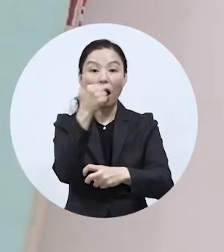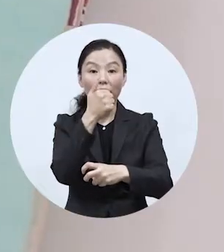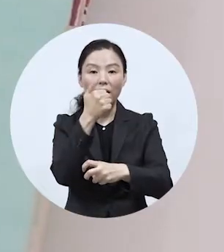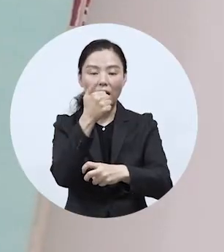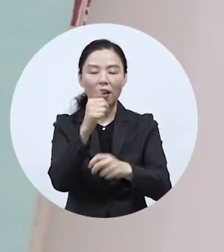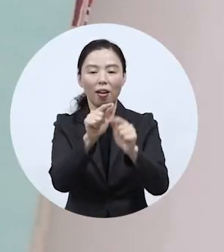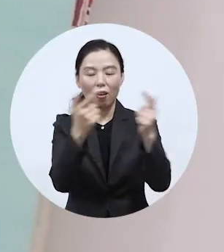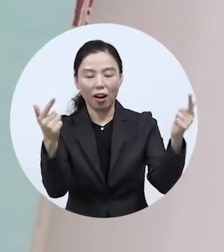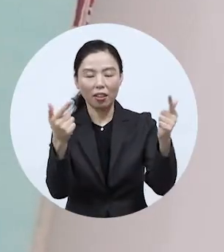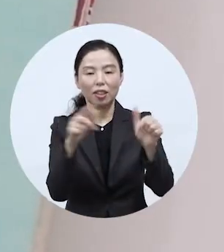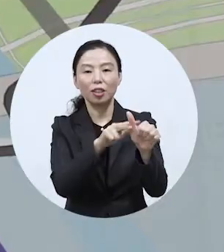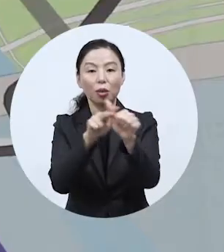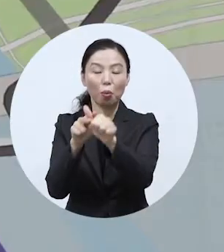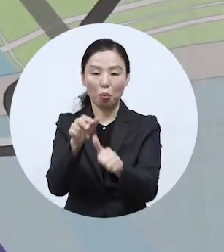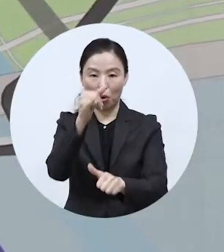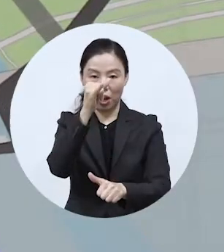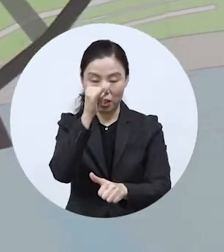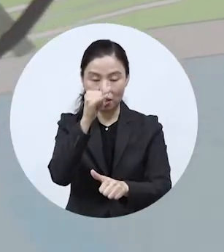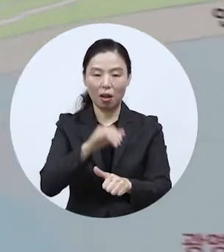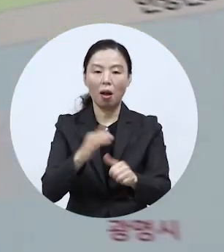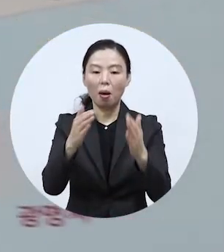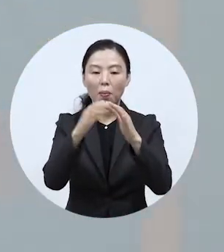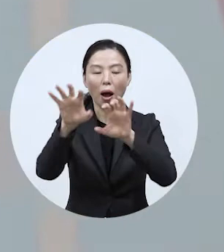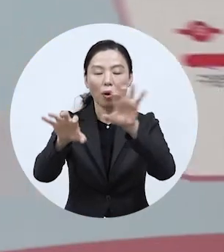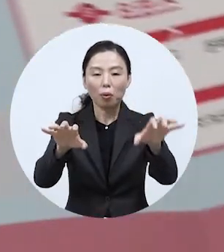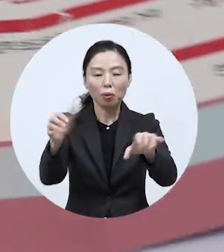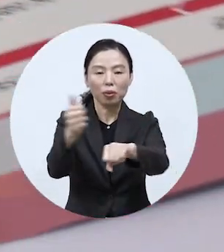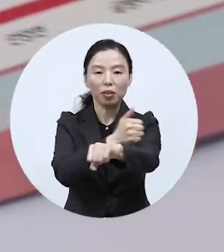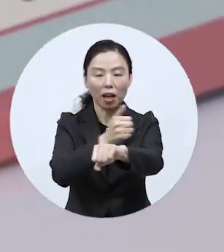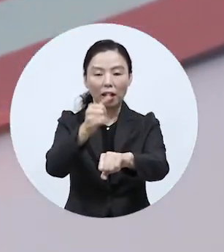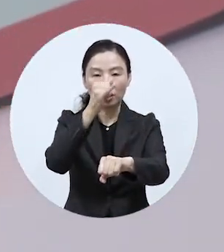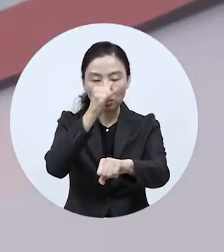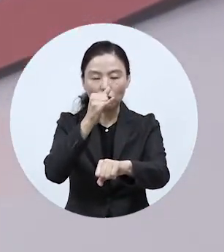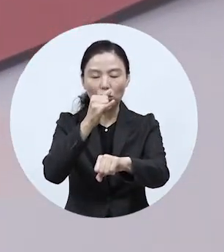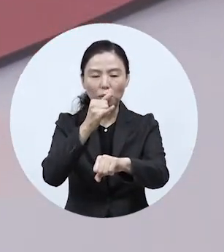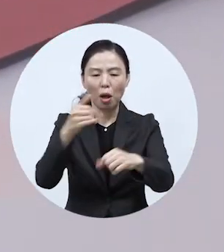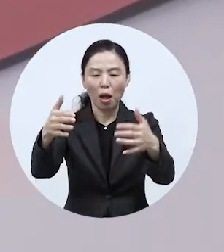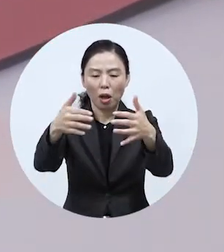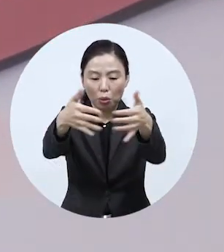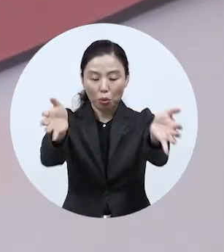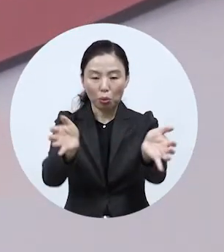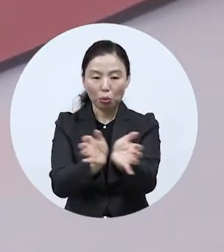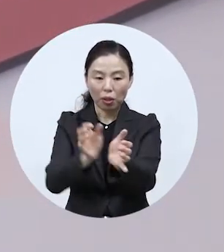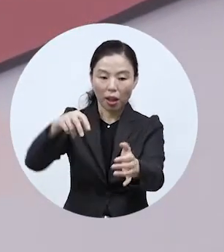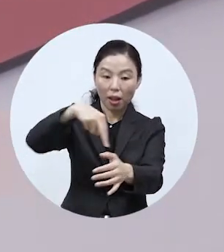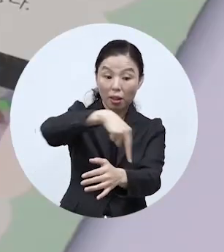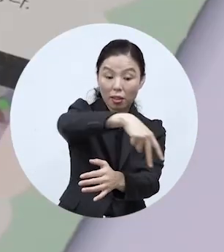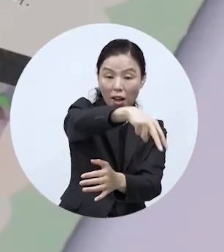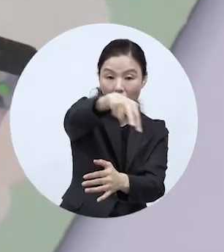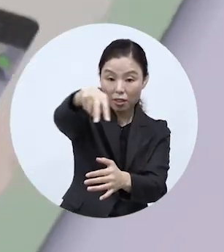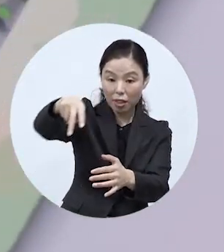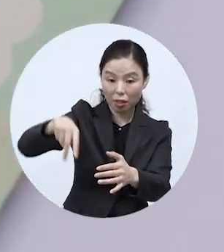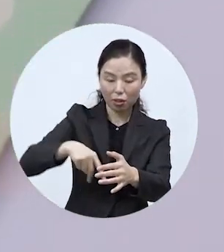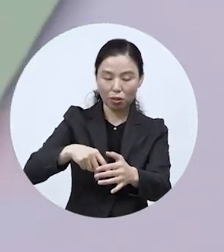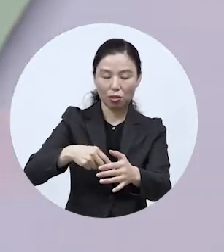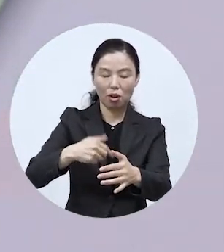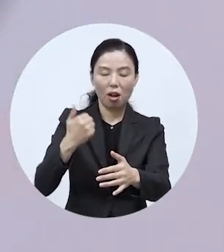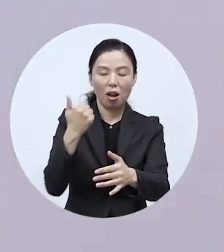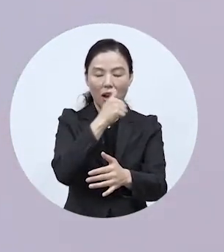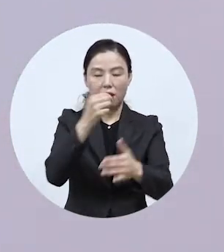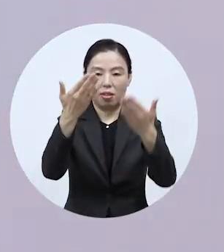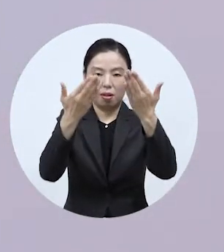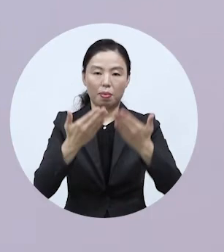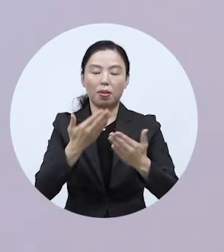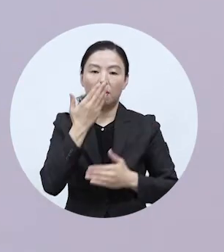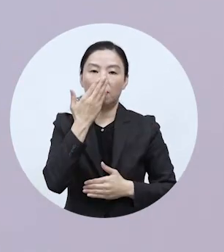정보가 담겨있습니다 또한 마을 곳곳을 둘러볼 수 있는 9일 한바퀴 추천 코스를 통해 산책로도 제공